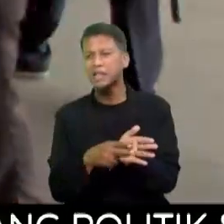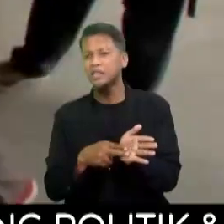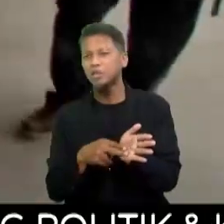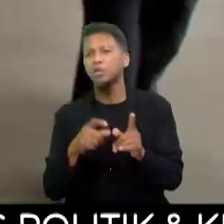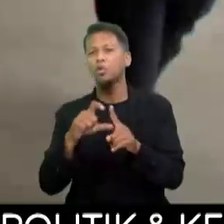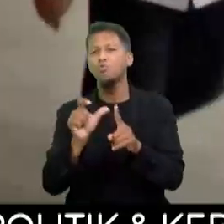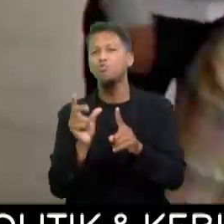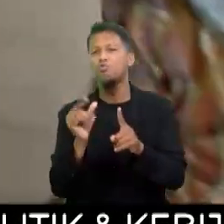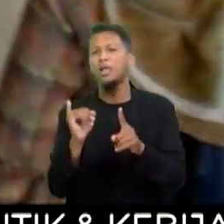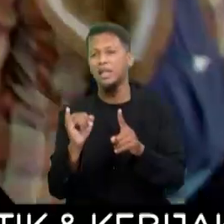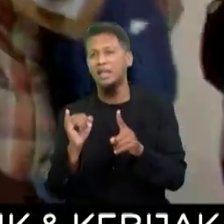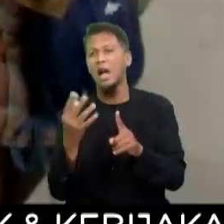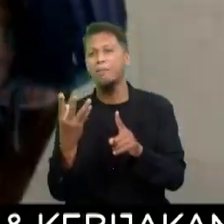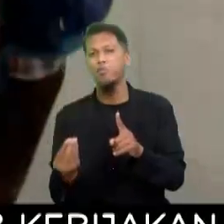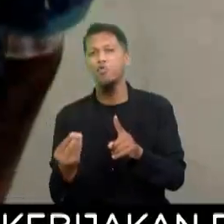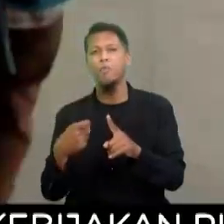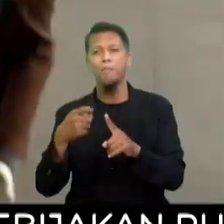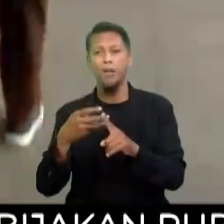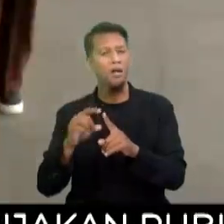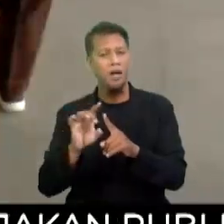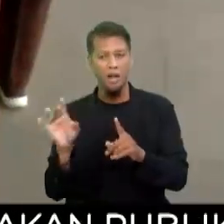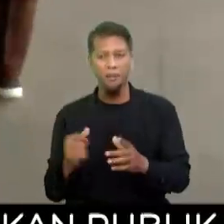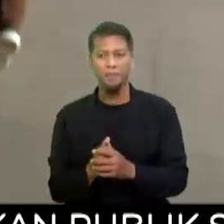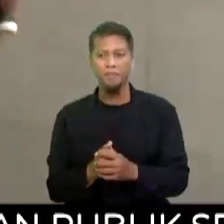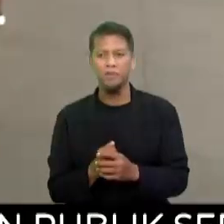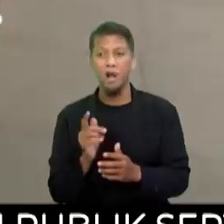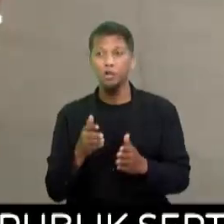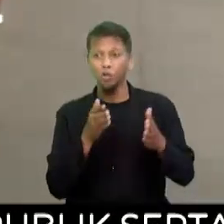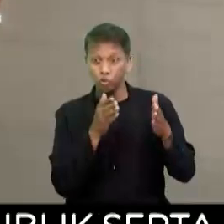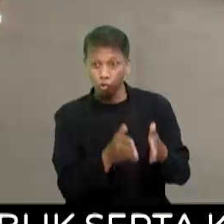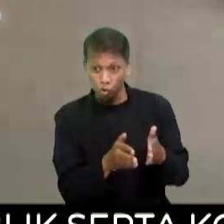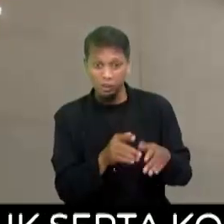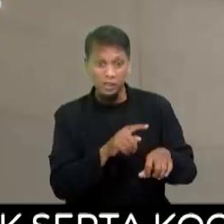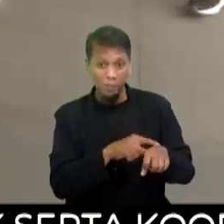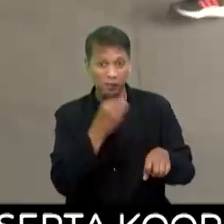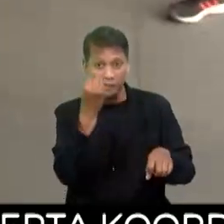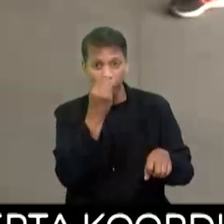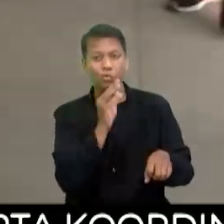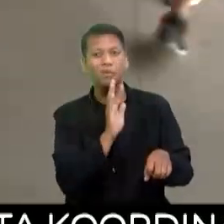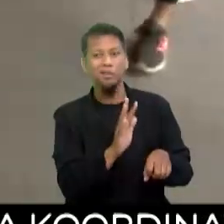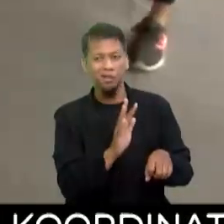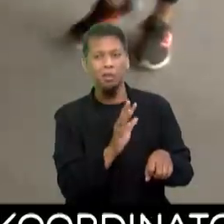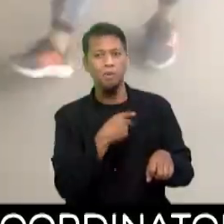KRL feeder akan beroperasi di jam sibuk pagi hari dan di sore hari dioperasikan secara situasional.